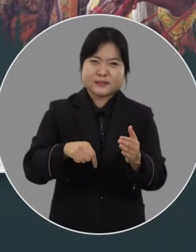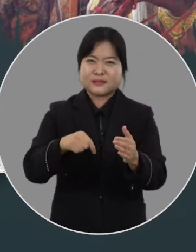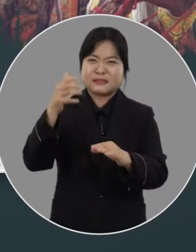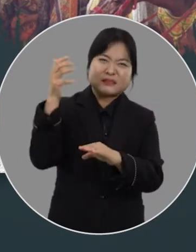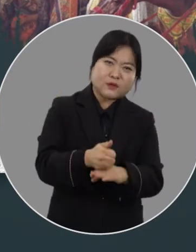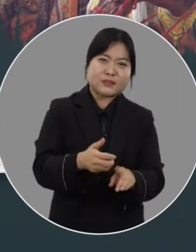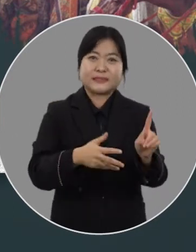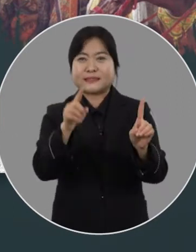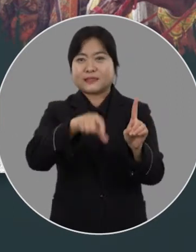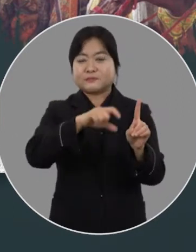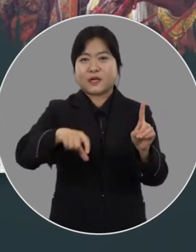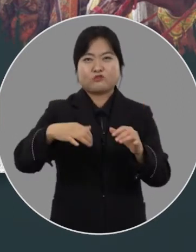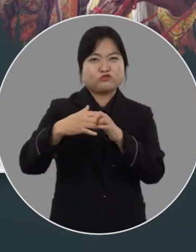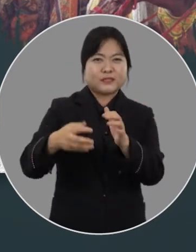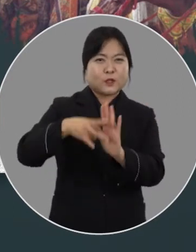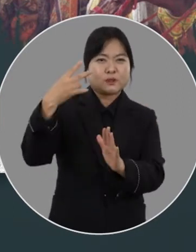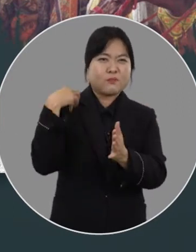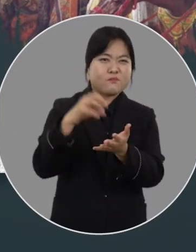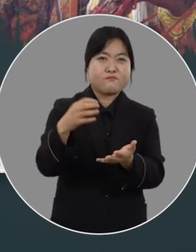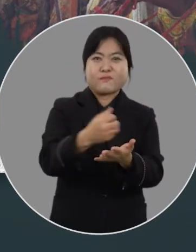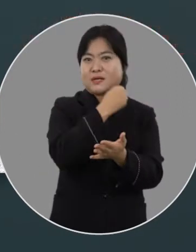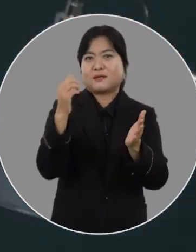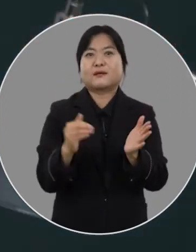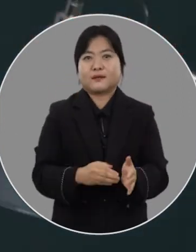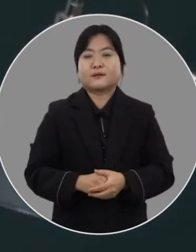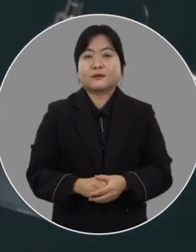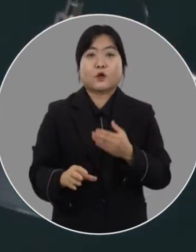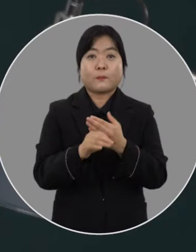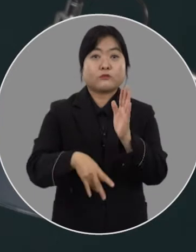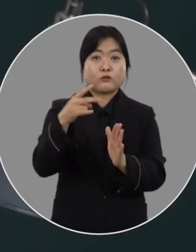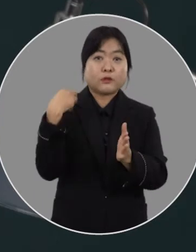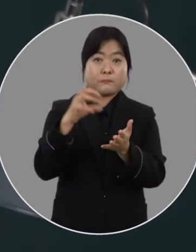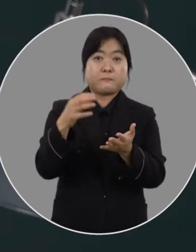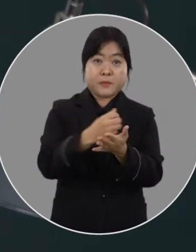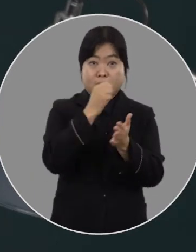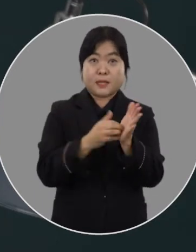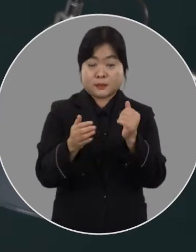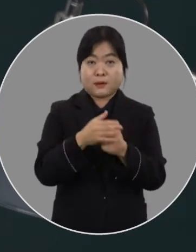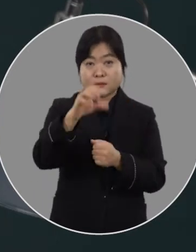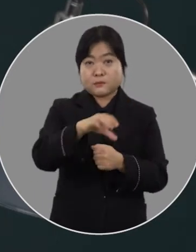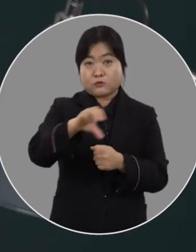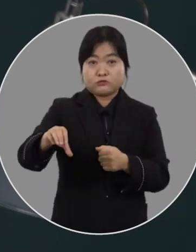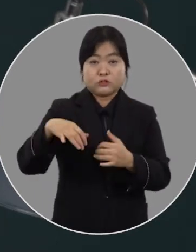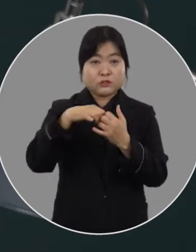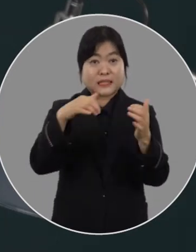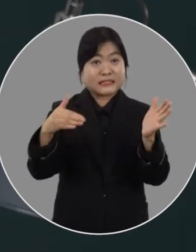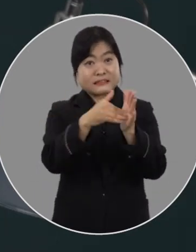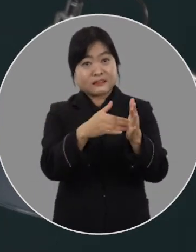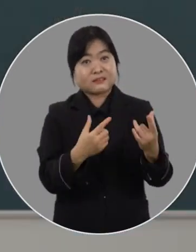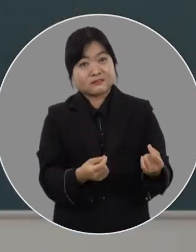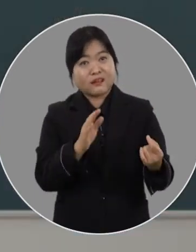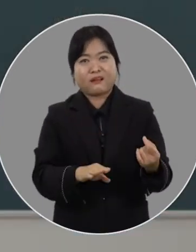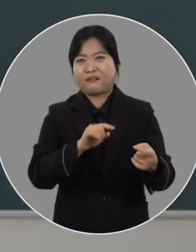드디어 1차 십자군은 예루살렘을 되찾게 됩니다. 그러면 예루살렘을 되찾았으니까 십자군 전쟁이 끝날 것 같았는데 그렇지